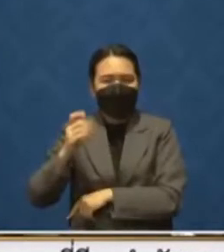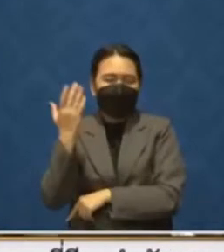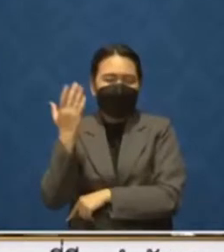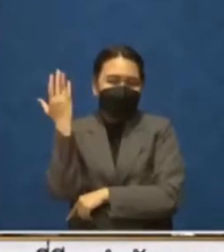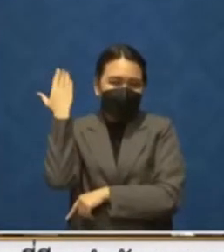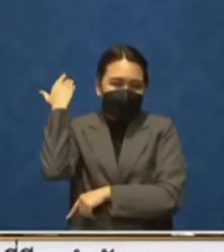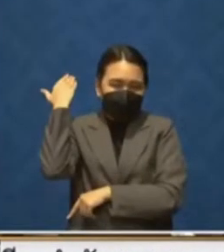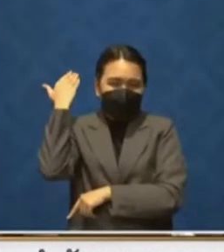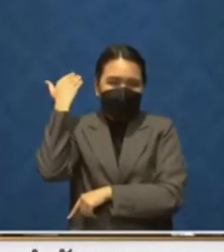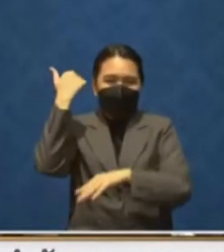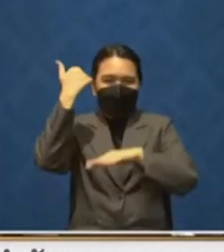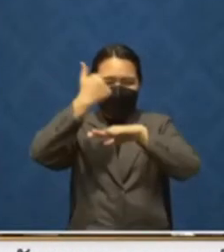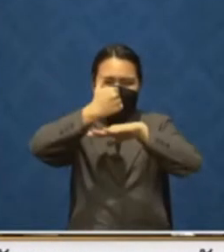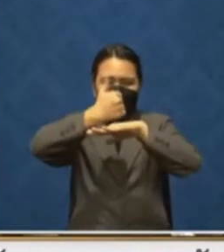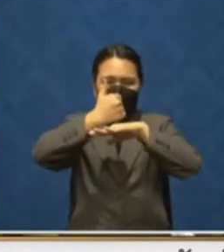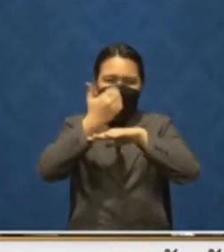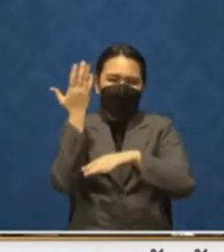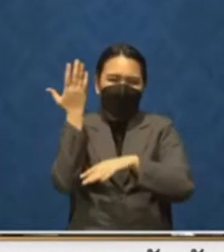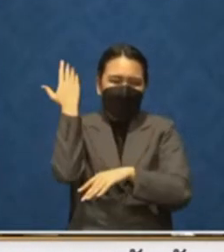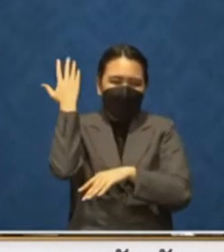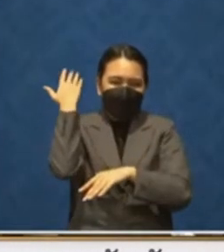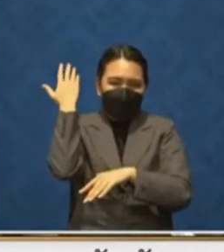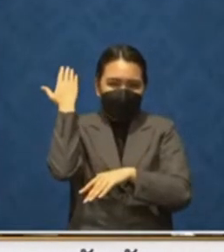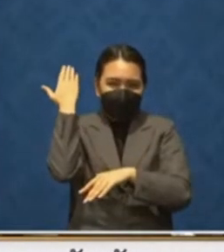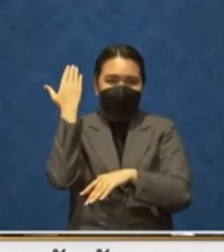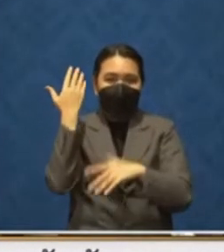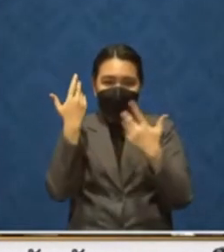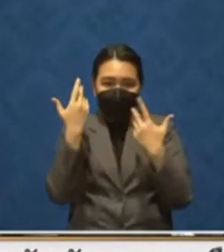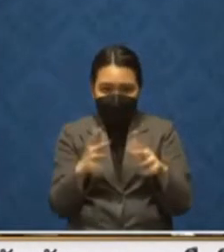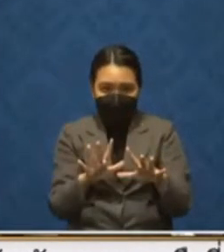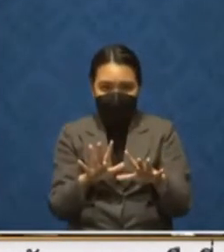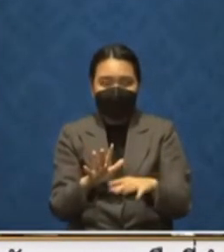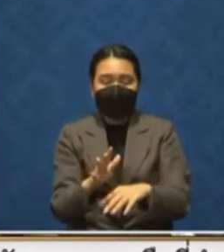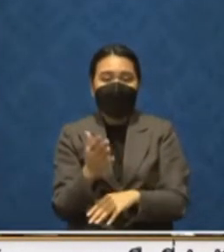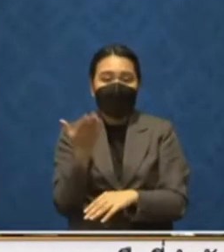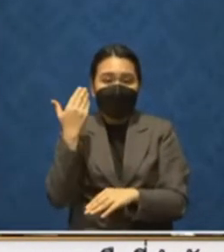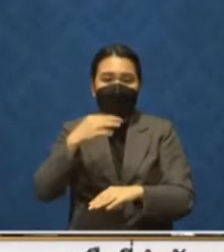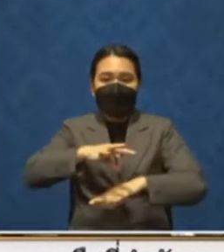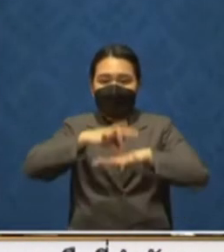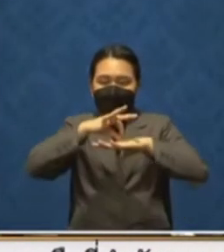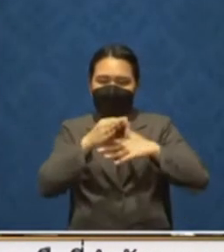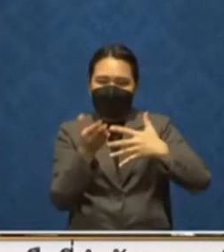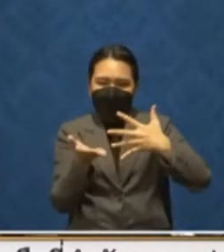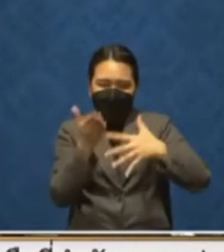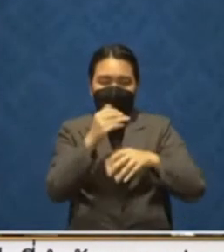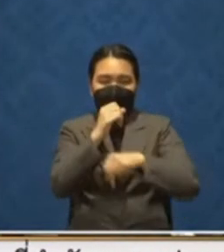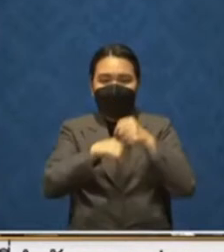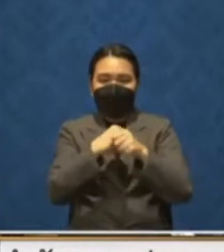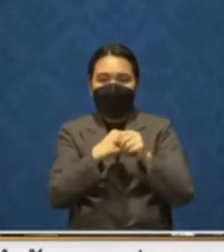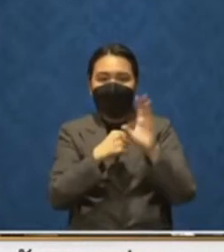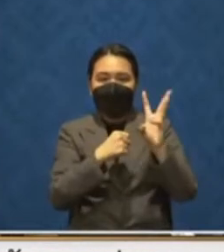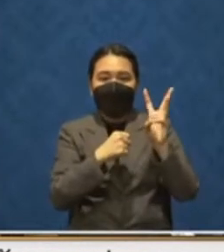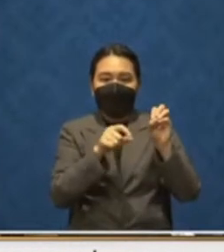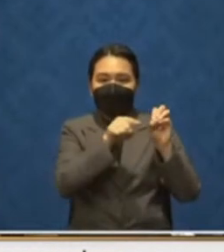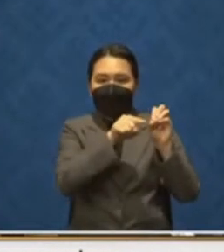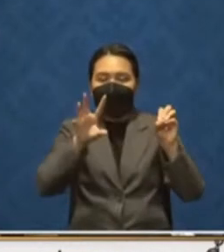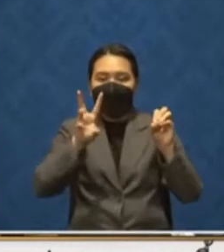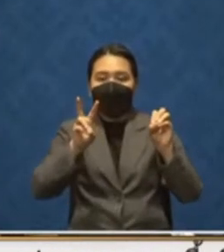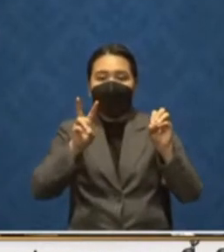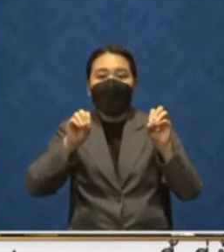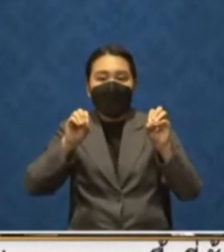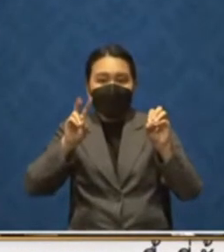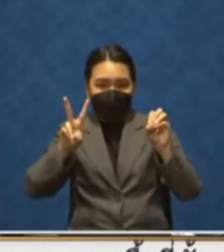แต่เดิมคนแรกๆนะท่านเข็มชัยท่านเขียนใช้ในเป็นอัยการสูงสุดปี 60 162นะครับถัดจากนั้นมาเนี่ย